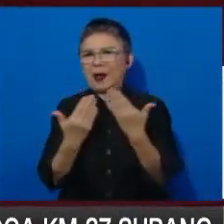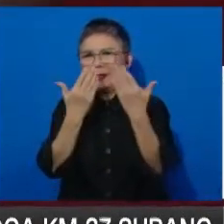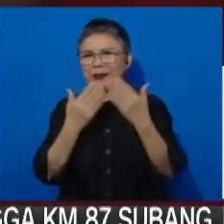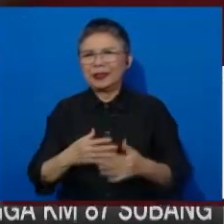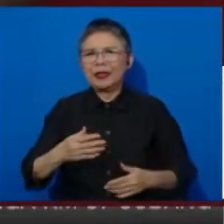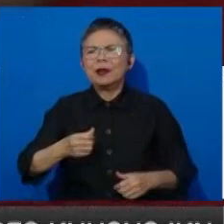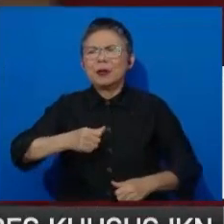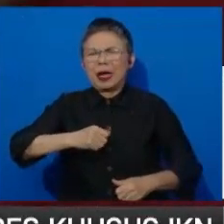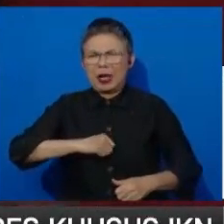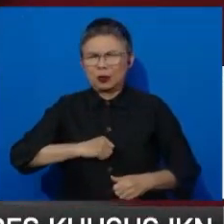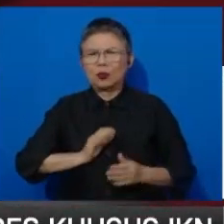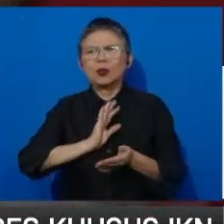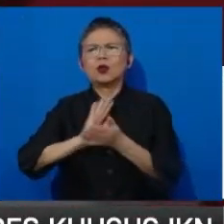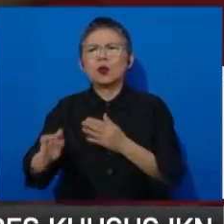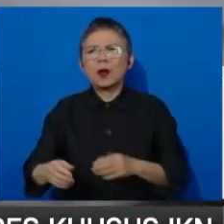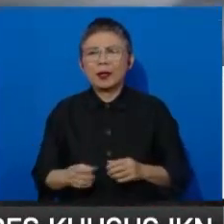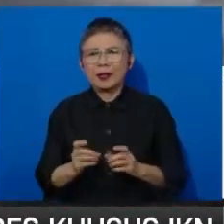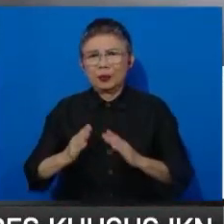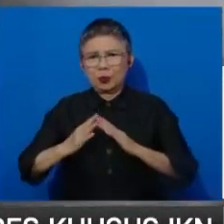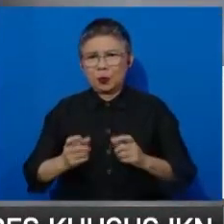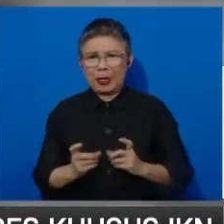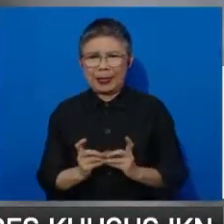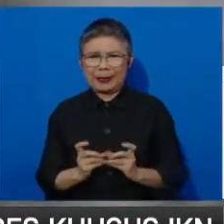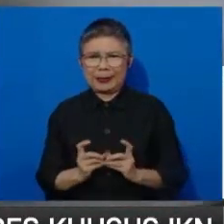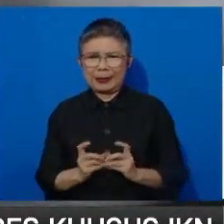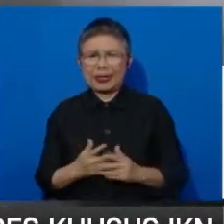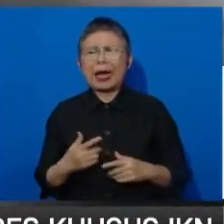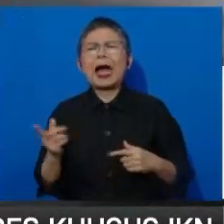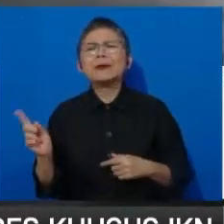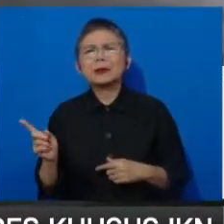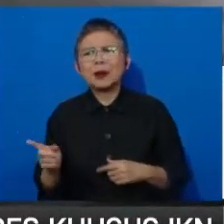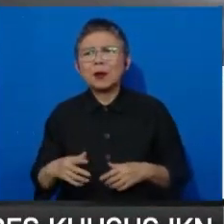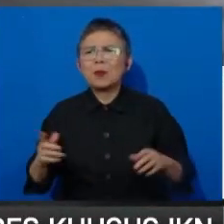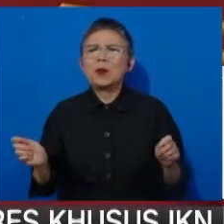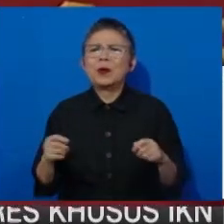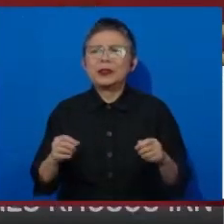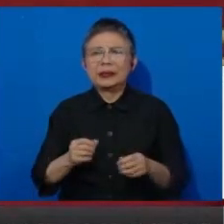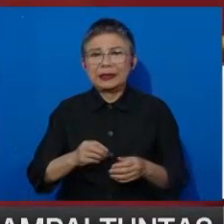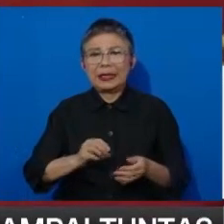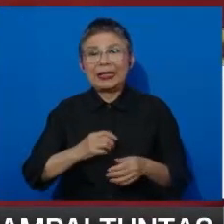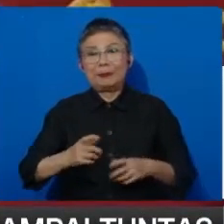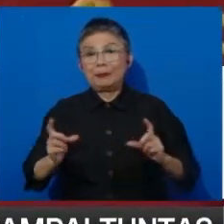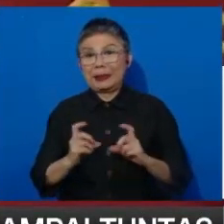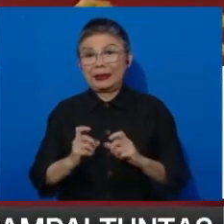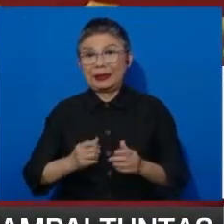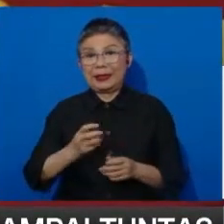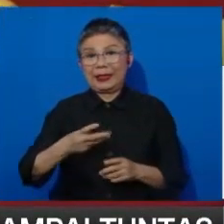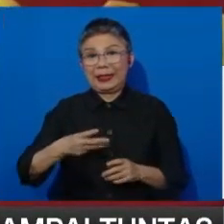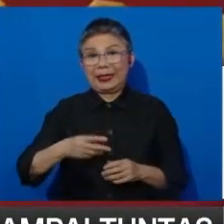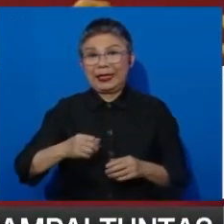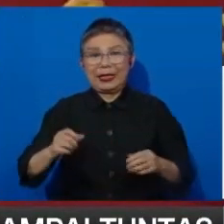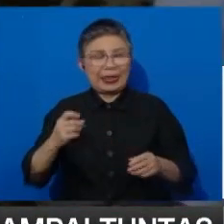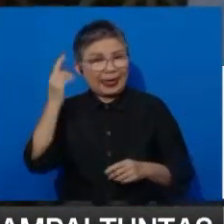mengaku melarikan diri ke rumah kekasihnya dengan menyewa becak motor. Terdakwa kasus ITE ini berdalih nekat melarikan